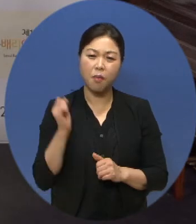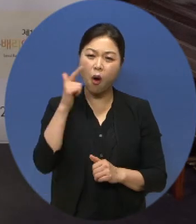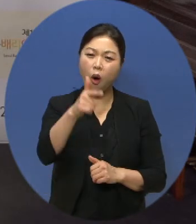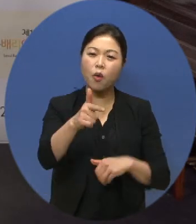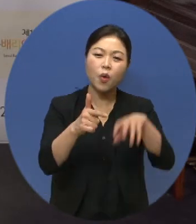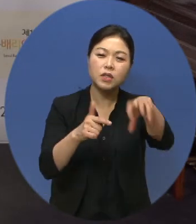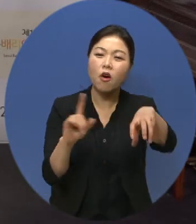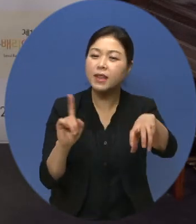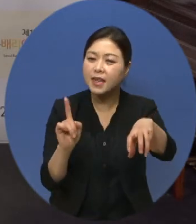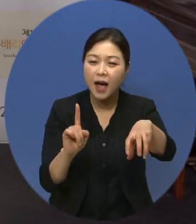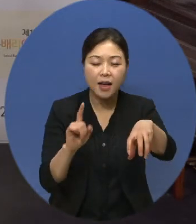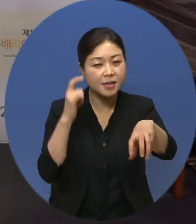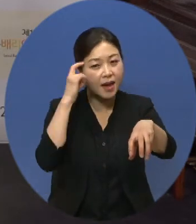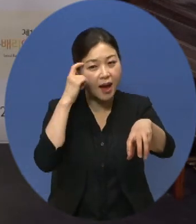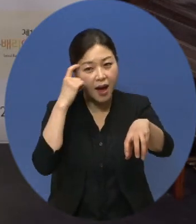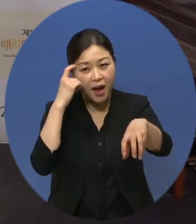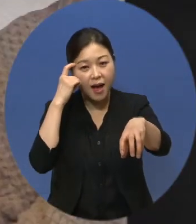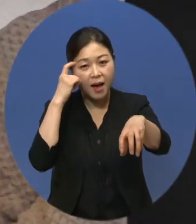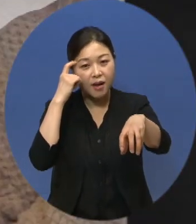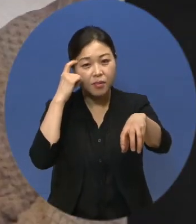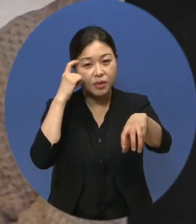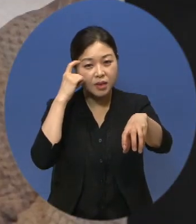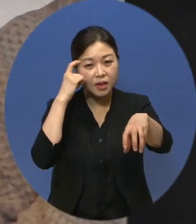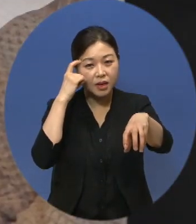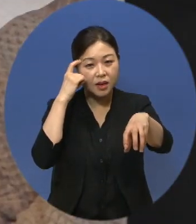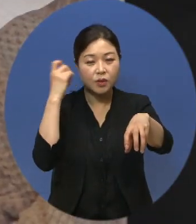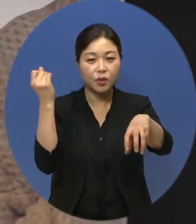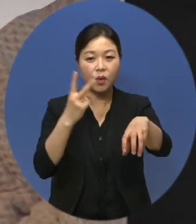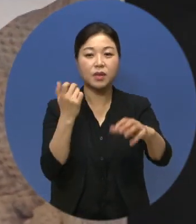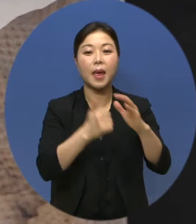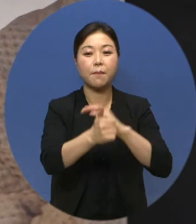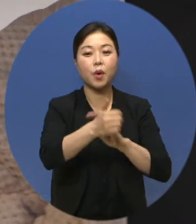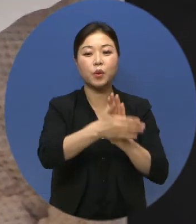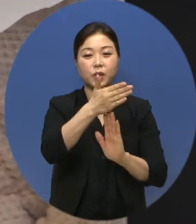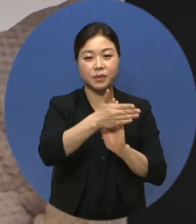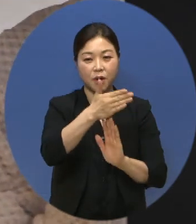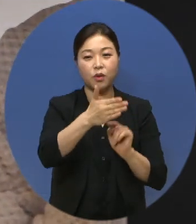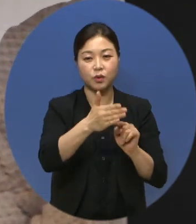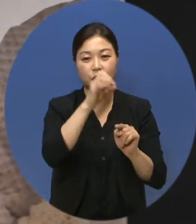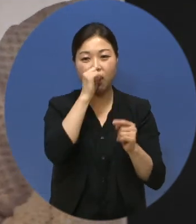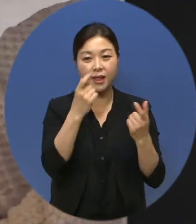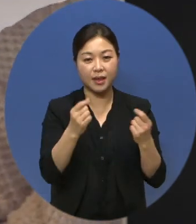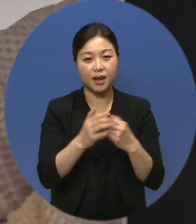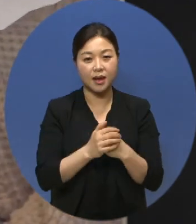어디 있을까라고 했을 때 그리고 또 대표 도시였으면 좋겠다. 서울, 부산